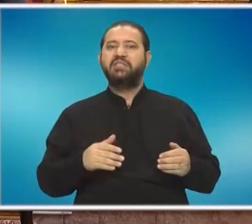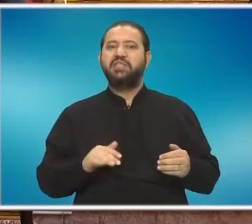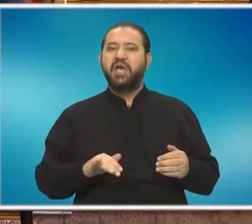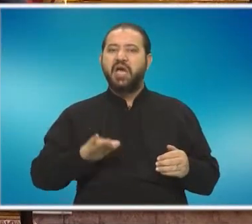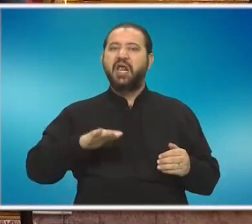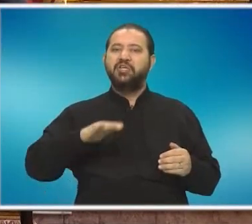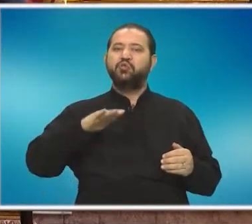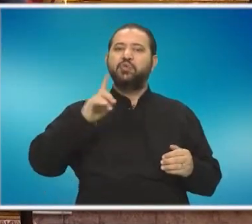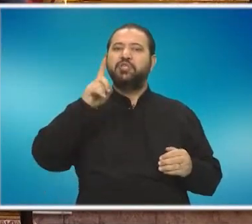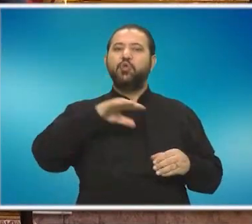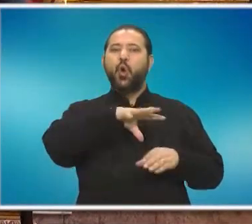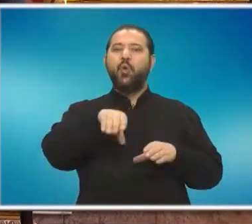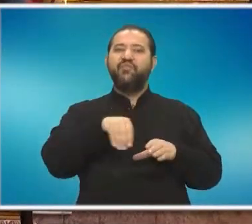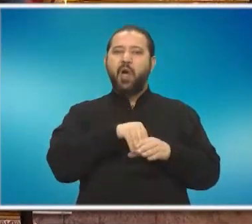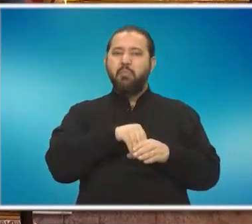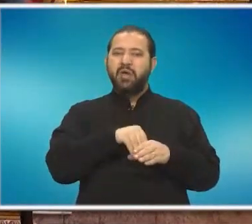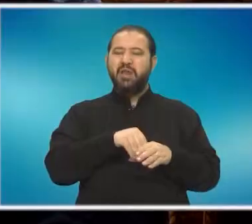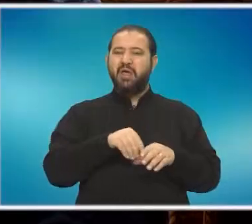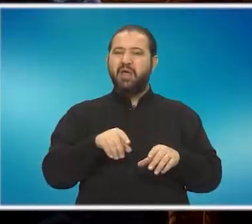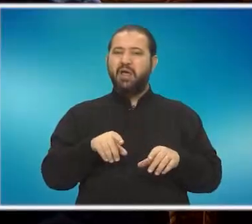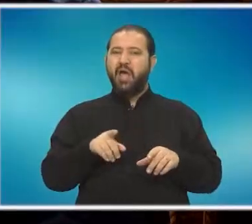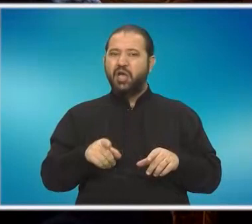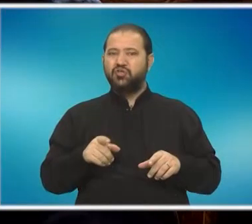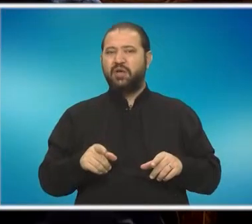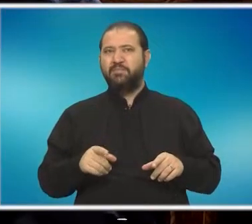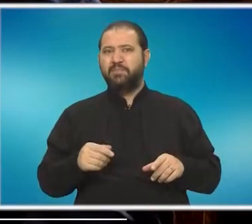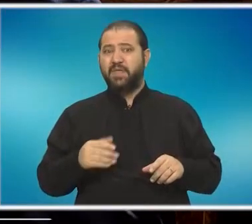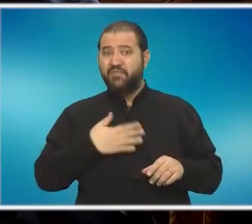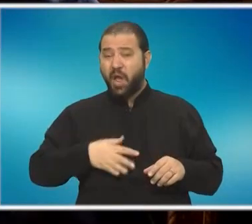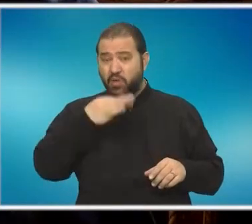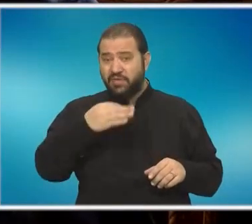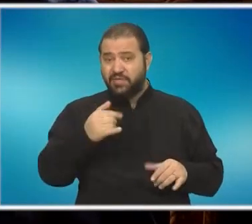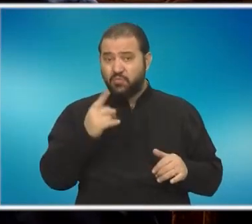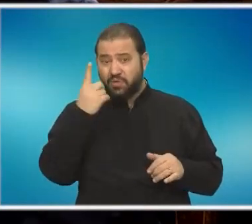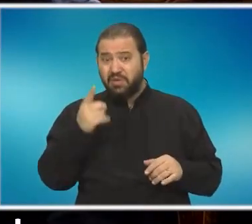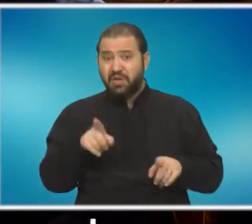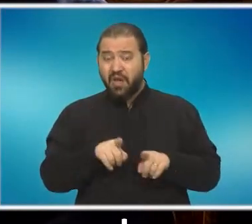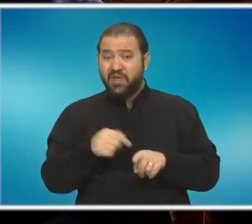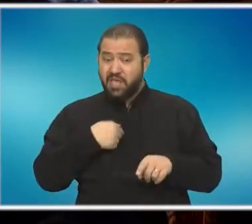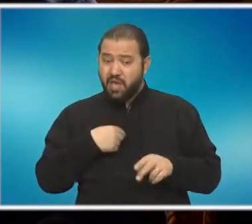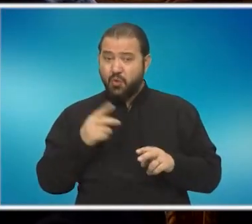accentuează lucrul ăsta, el asimilează ca un burete. Vreau să vă spun un caz în acest sens.